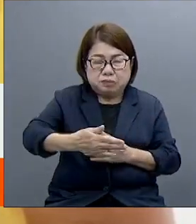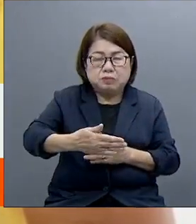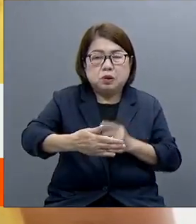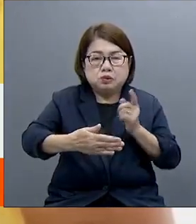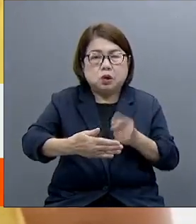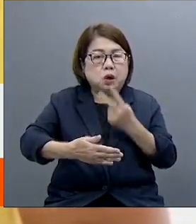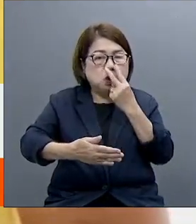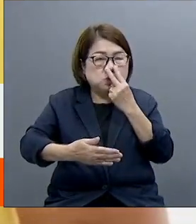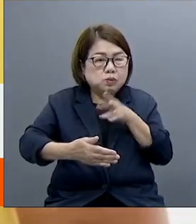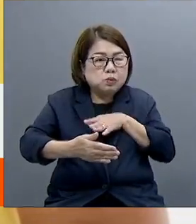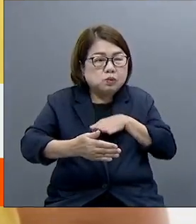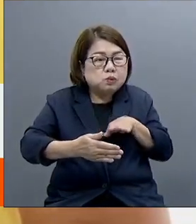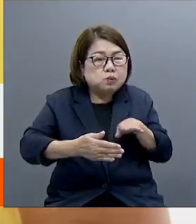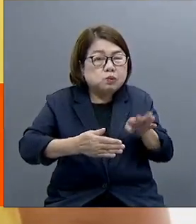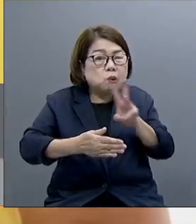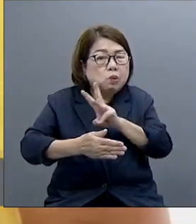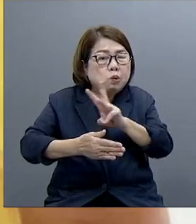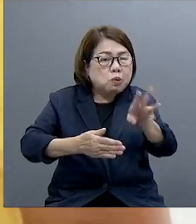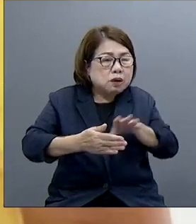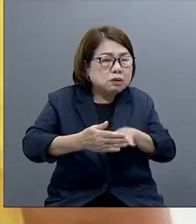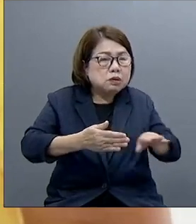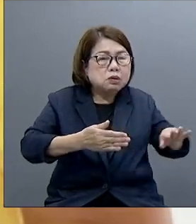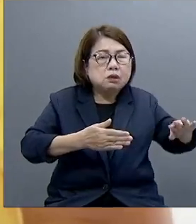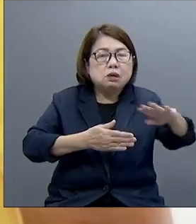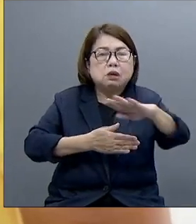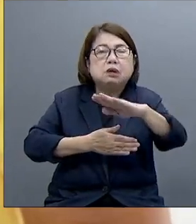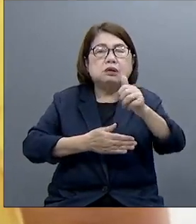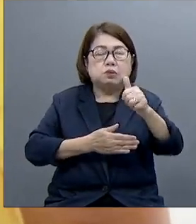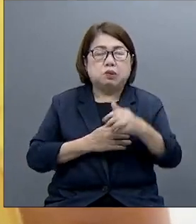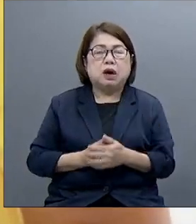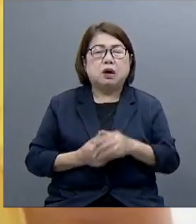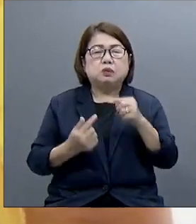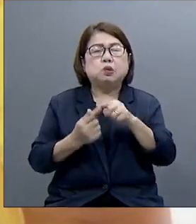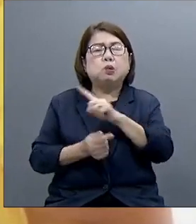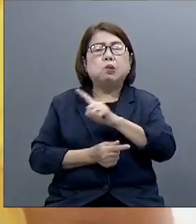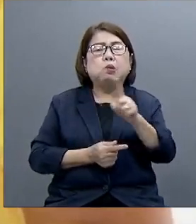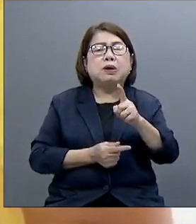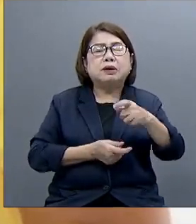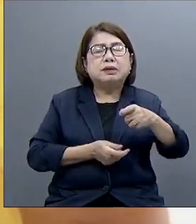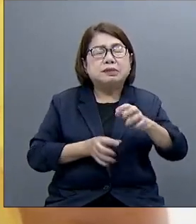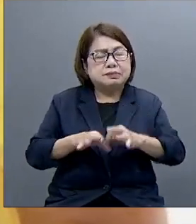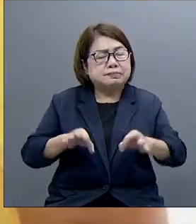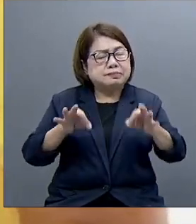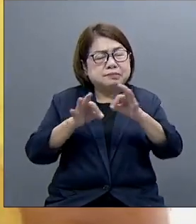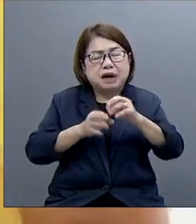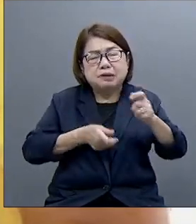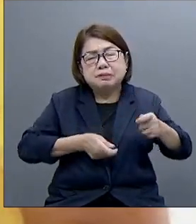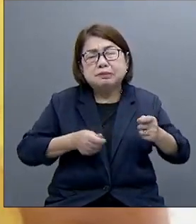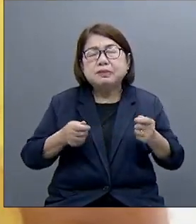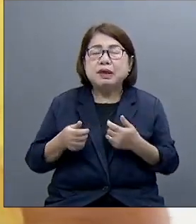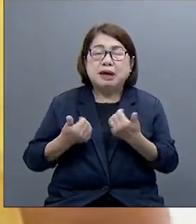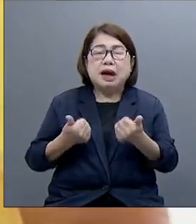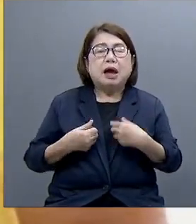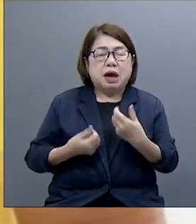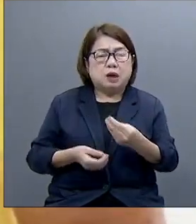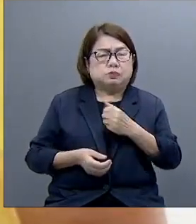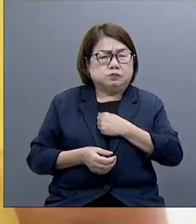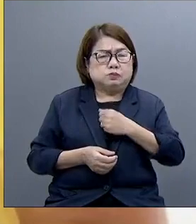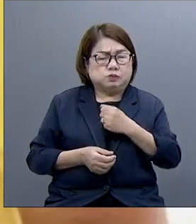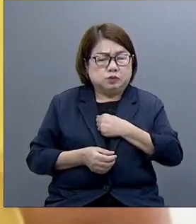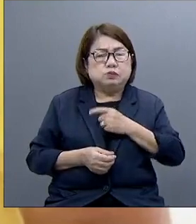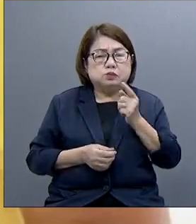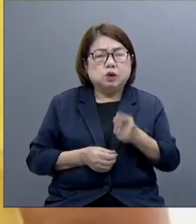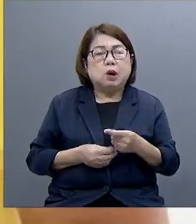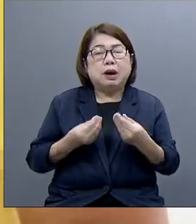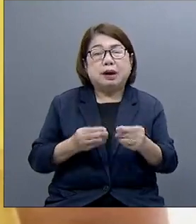ถที่สะดวกปลอดภัยให้นะครับเป็นช่วงระยะเวลาแค่เทศกาลสั้นๆขอให้อดทนกันแล้วก็เดินทางด้วยความระมัดระวังแล้วก็